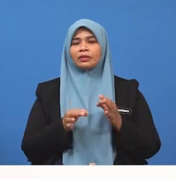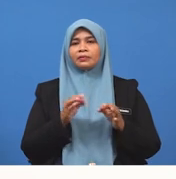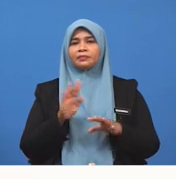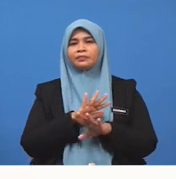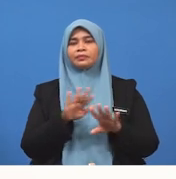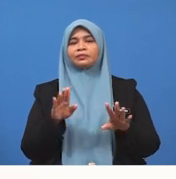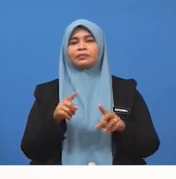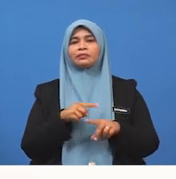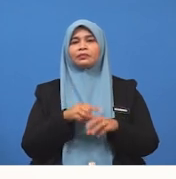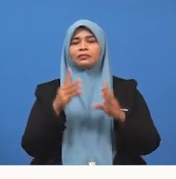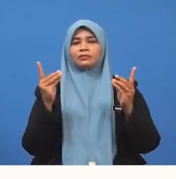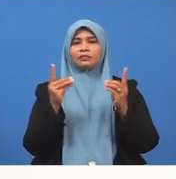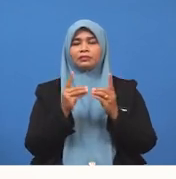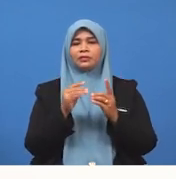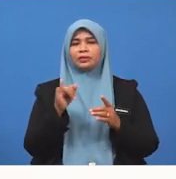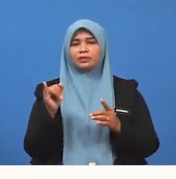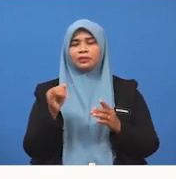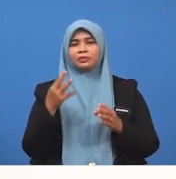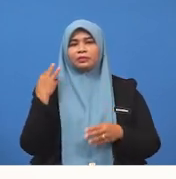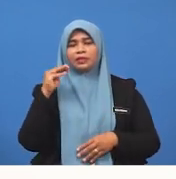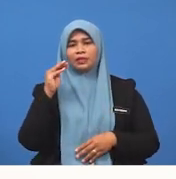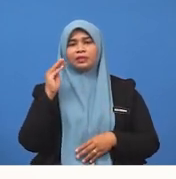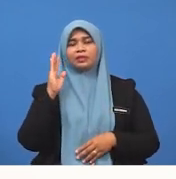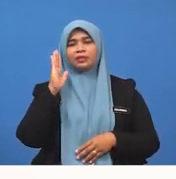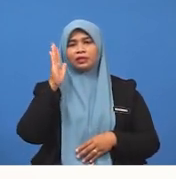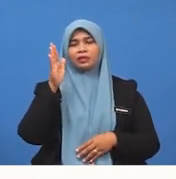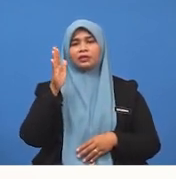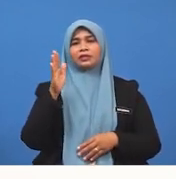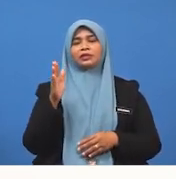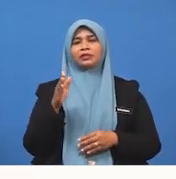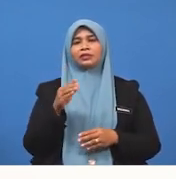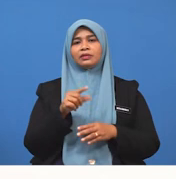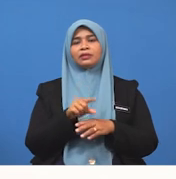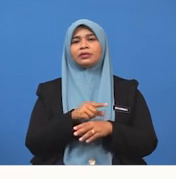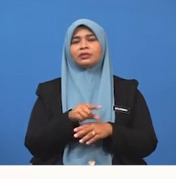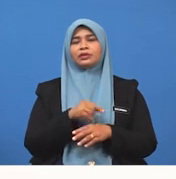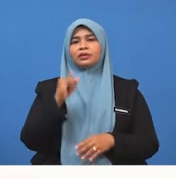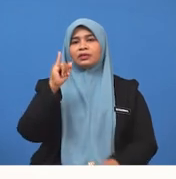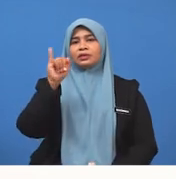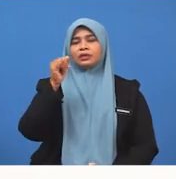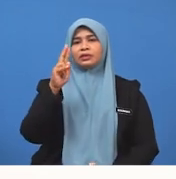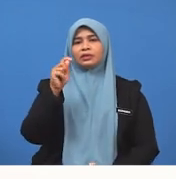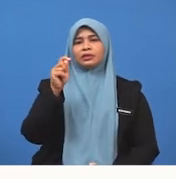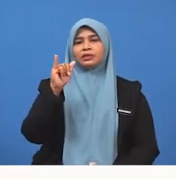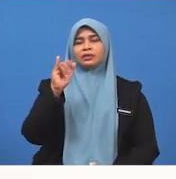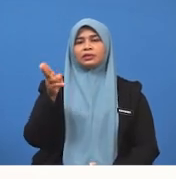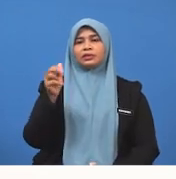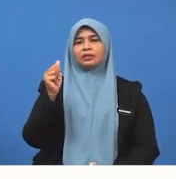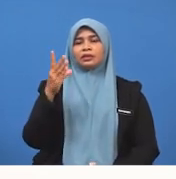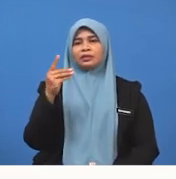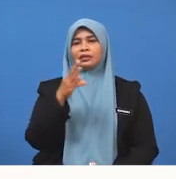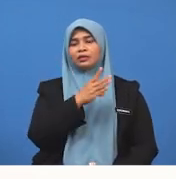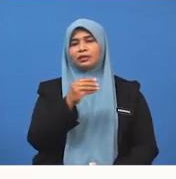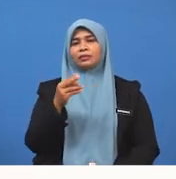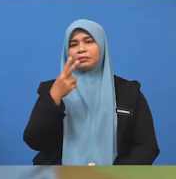dijumpai mereka mentafsirkan Alquran dengan menggunakan istihat dan pandangan mereka